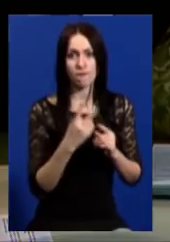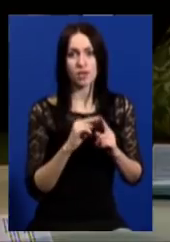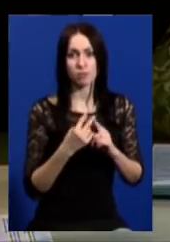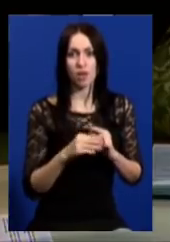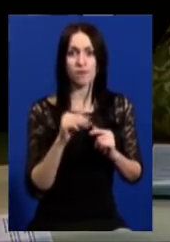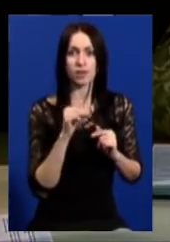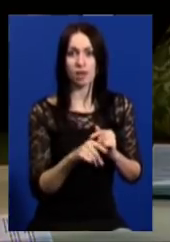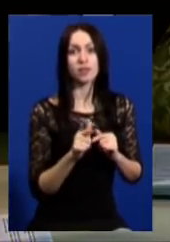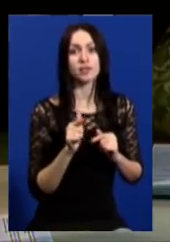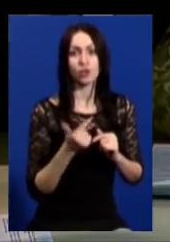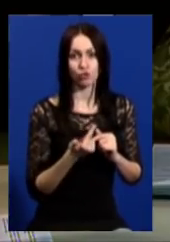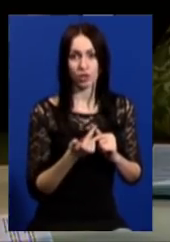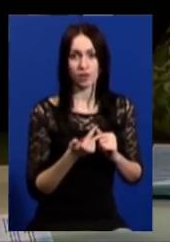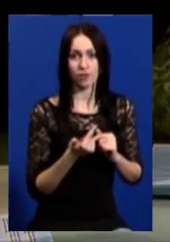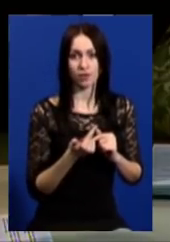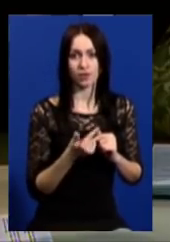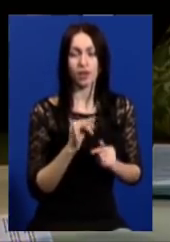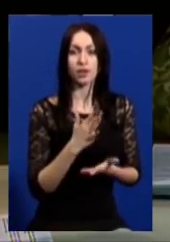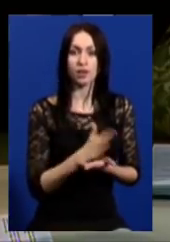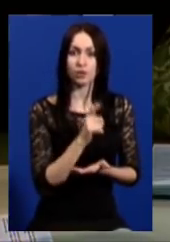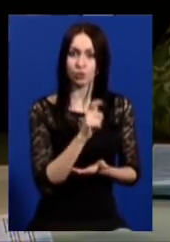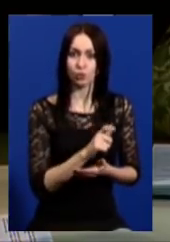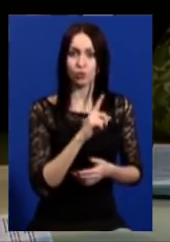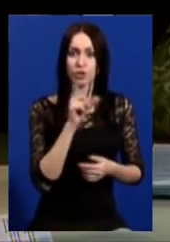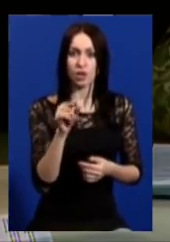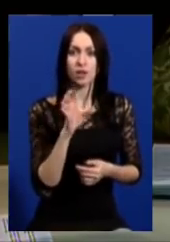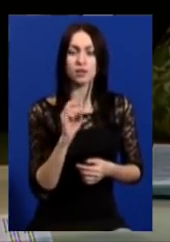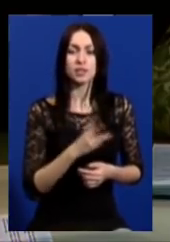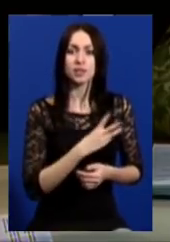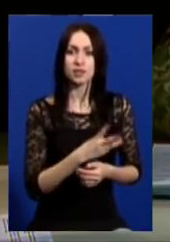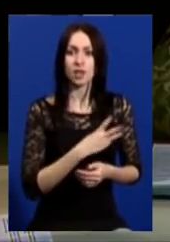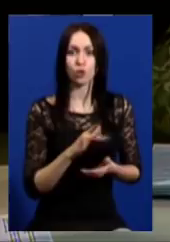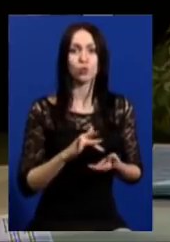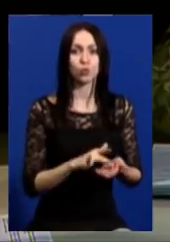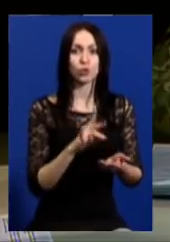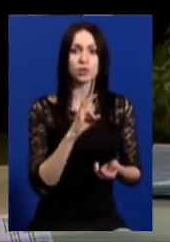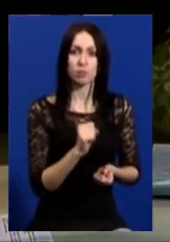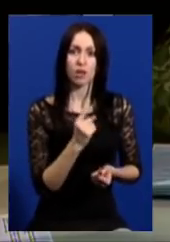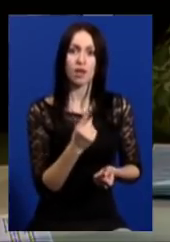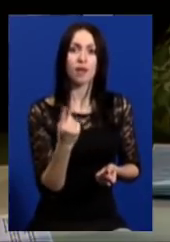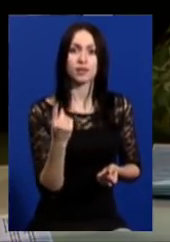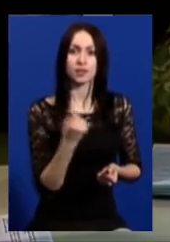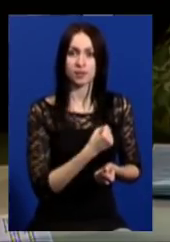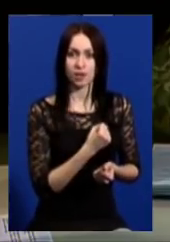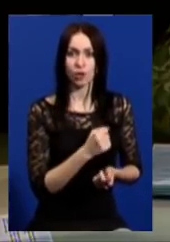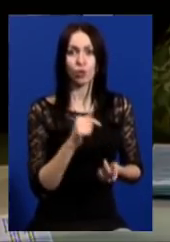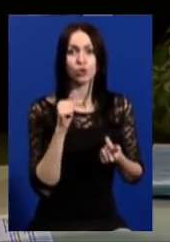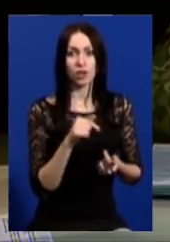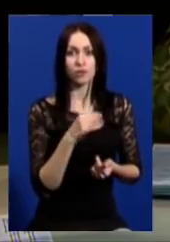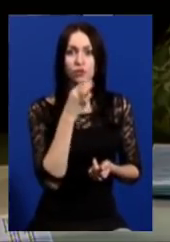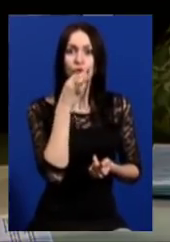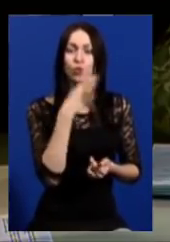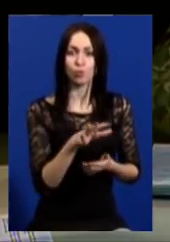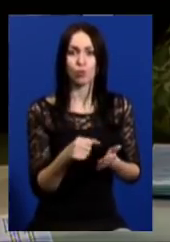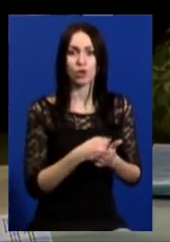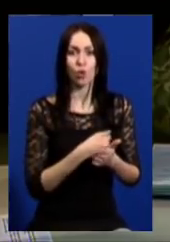тисячі гривень. І люди їхали з метою туризму на тиждень. Відповідно, будь-які